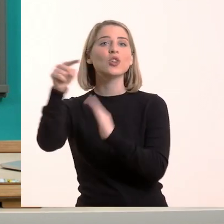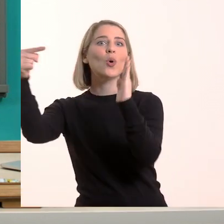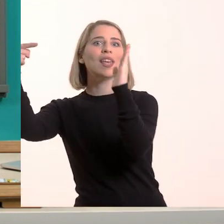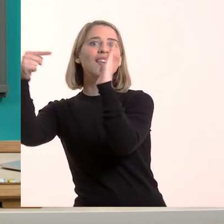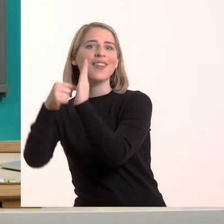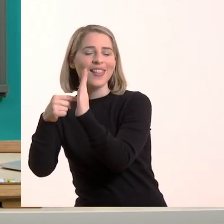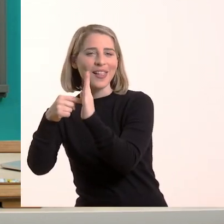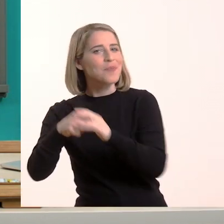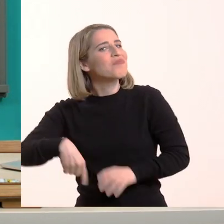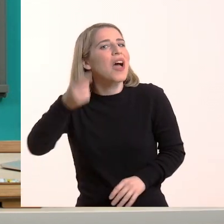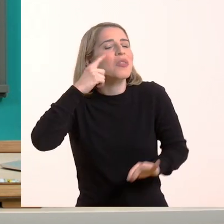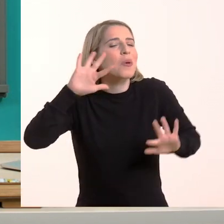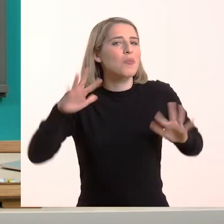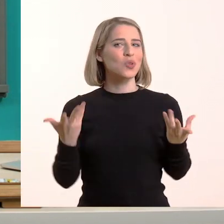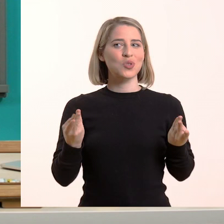πάμε στον πίνακα.